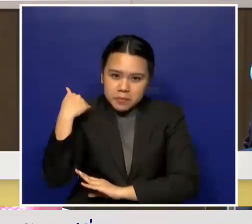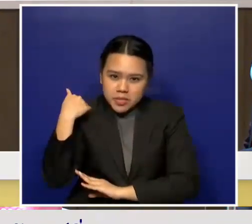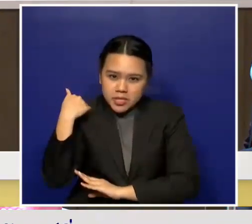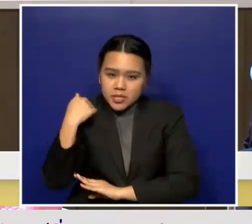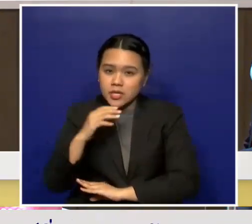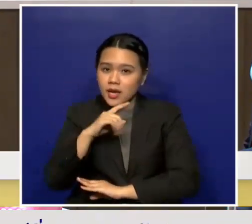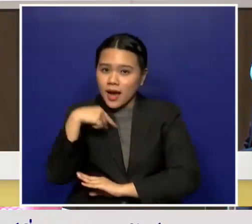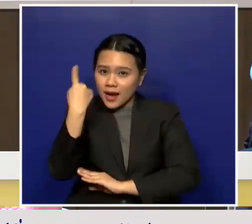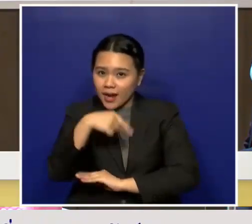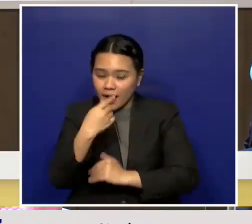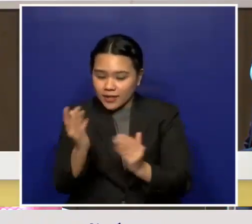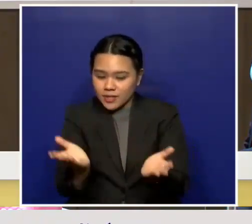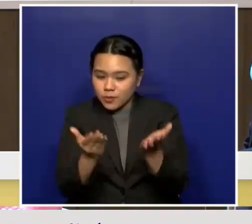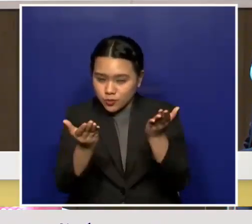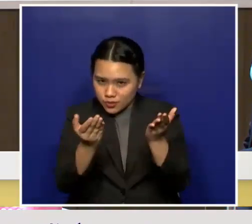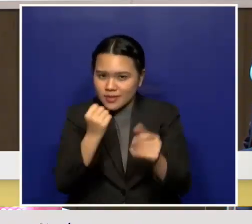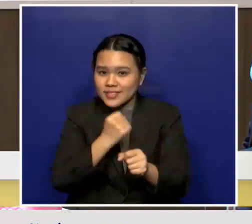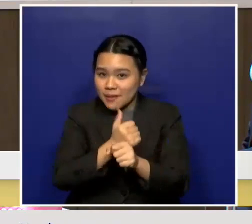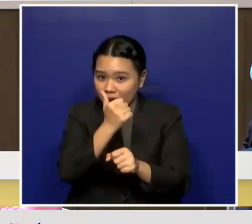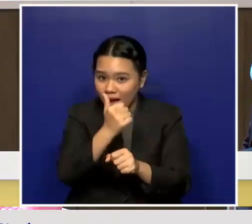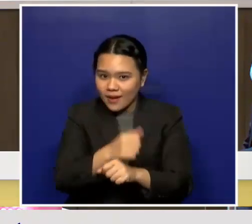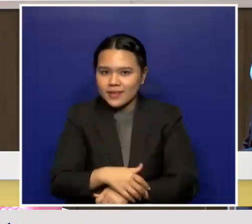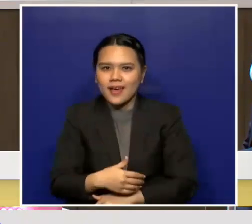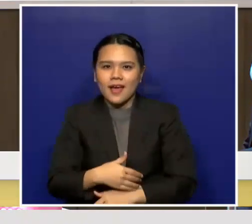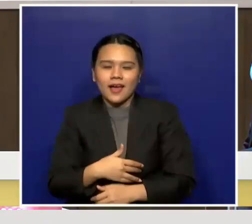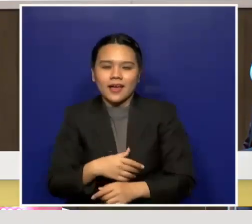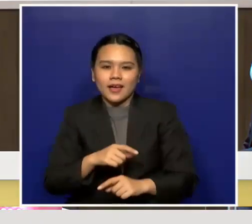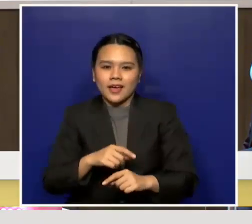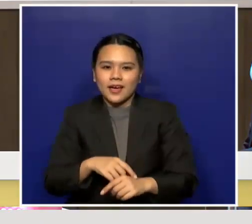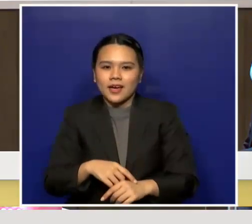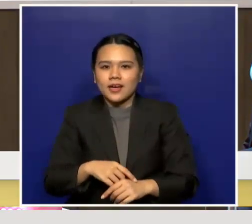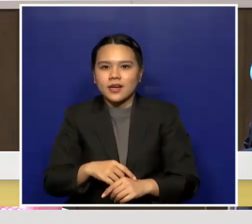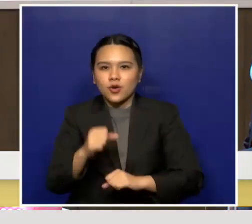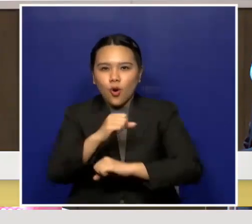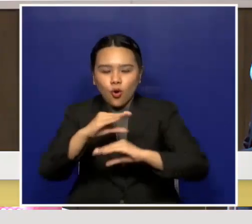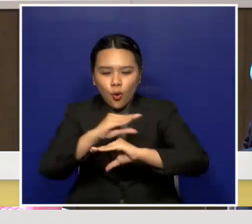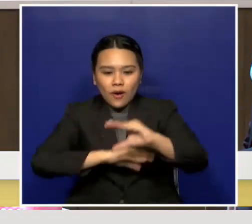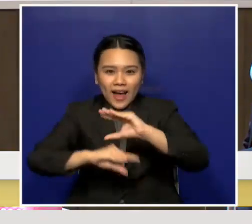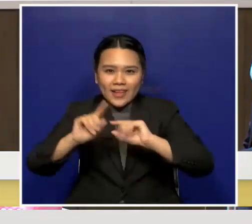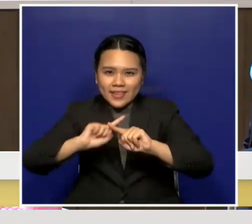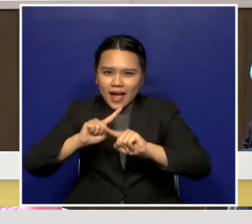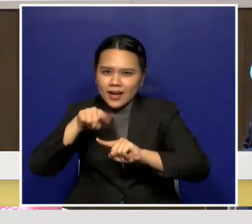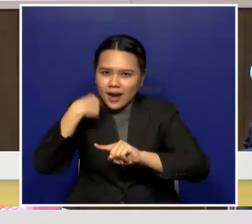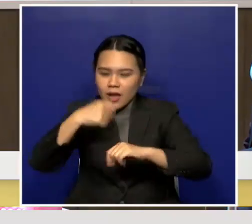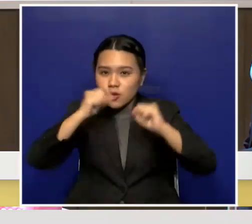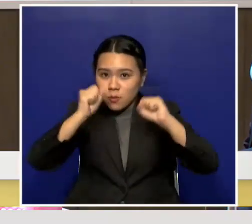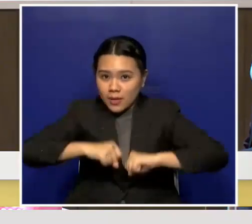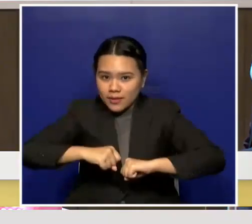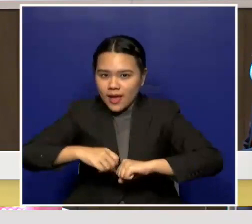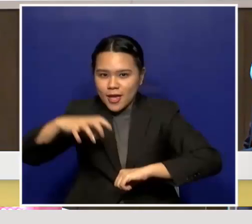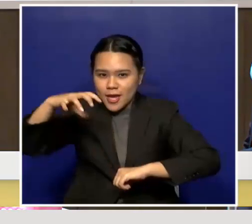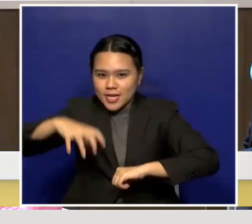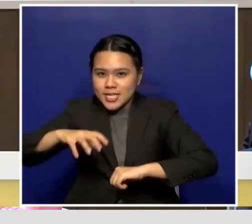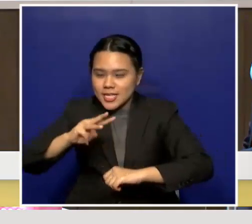ไม่สับสนเจ้าสัวจะทำได้หรือสัมปทานต่างๆใครเป็นคนอนุมัติที่ทำเลทองอ่ะที่มักกะสันน่ะเขาก็ได้ไ